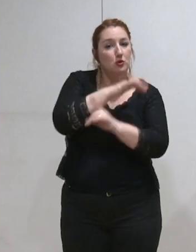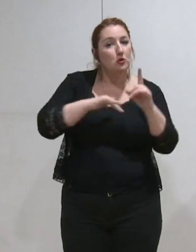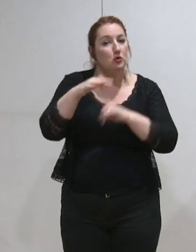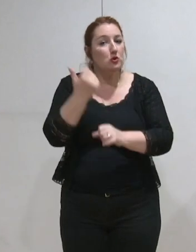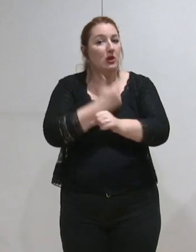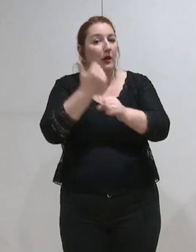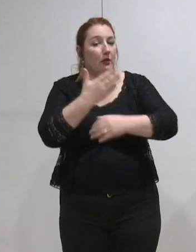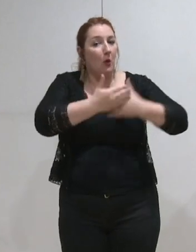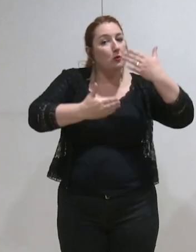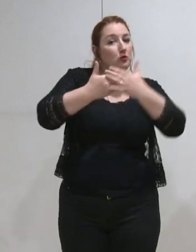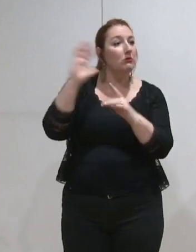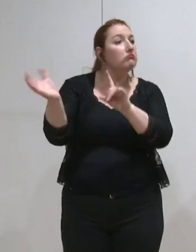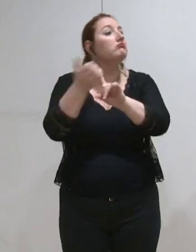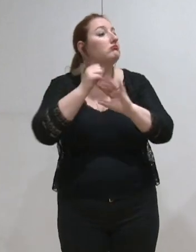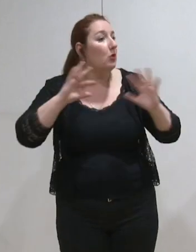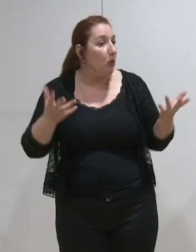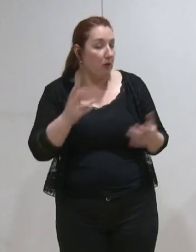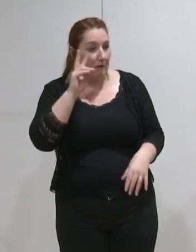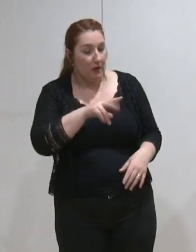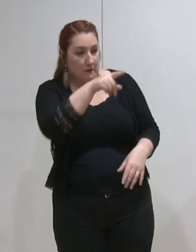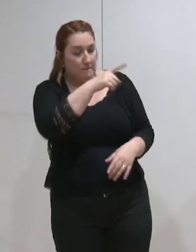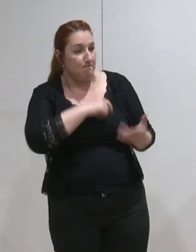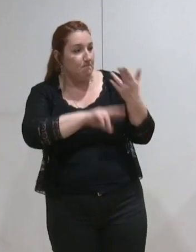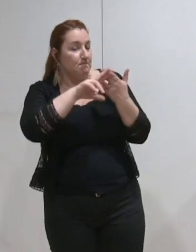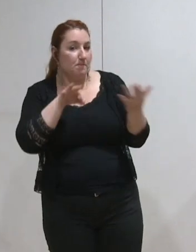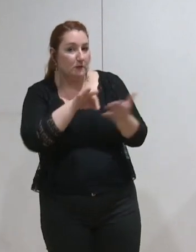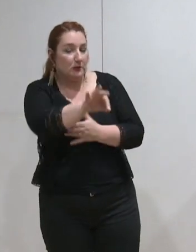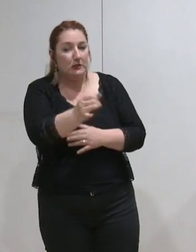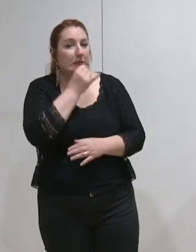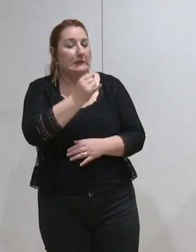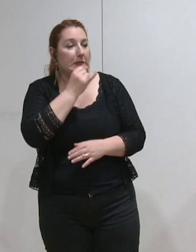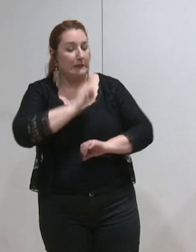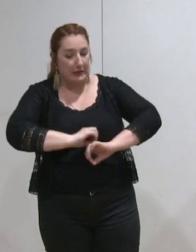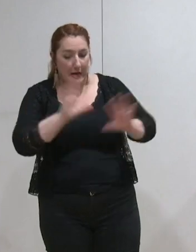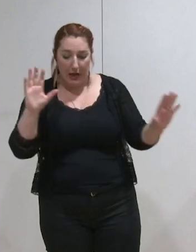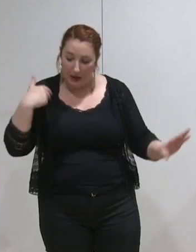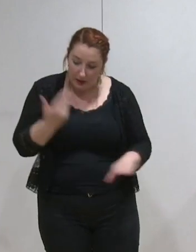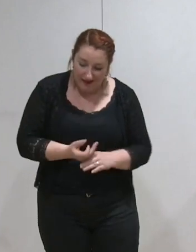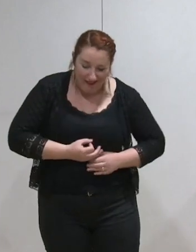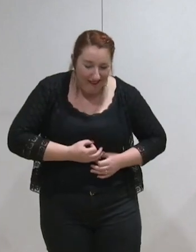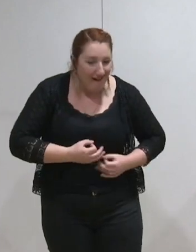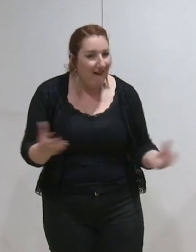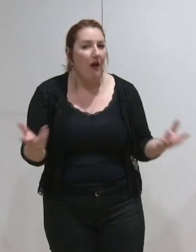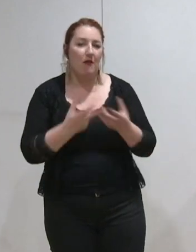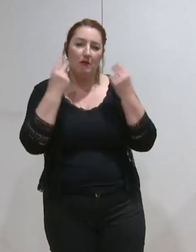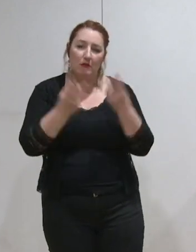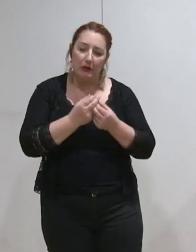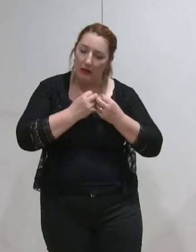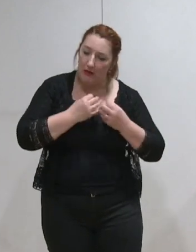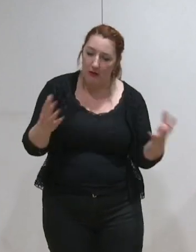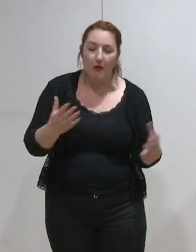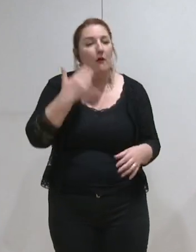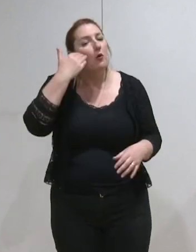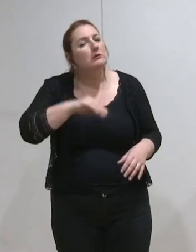n'avons pas à ce stade à ma connaissance le début d'une stratégie claire explicitée nous savons que cela